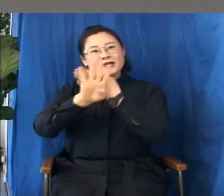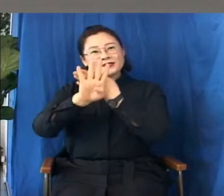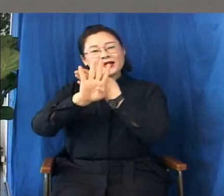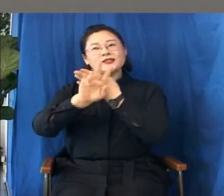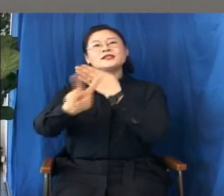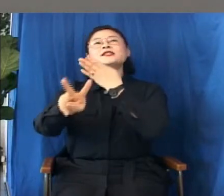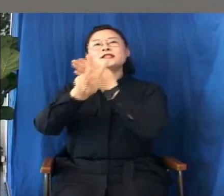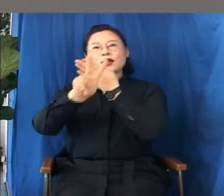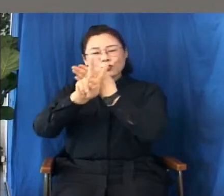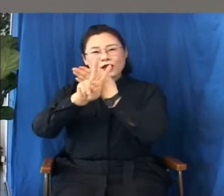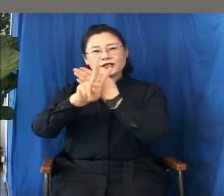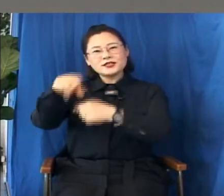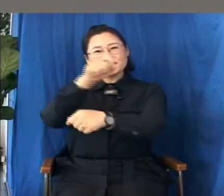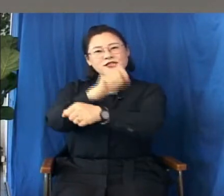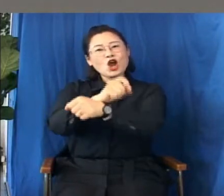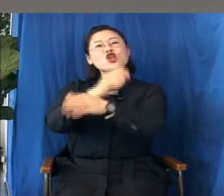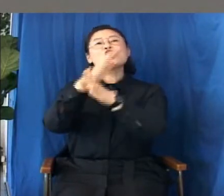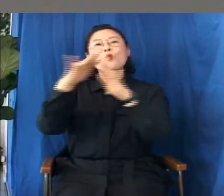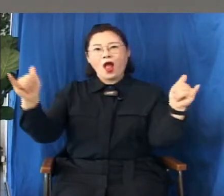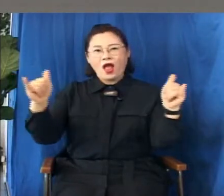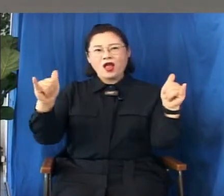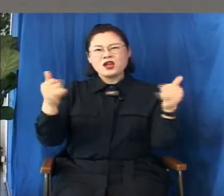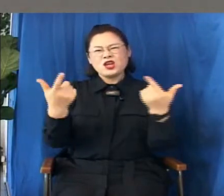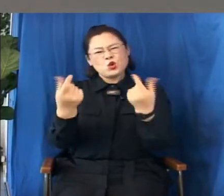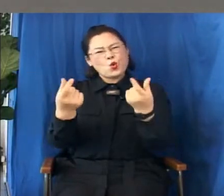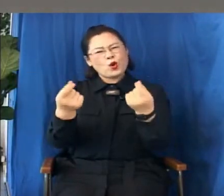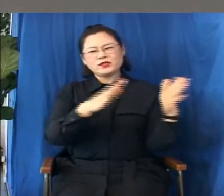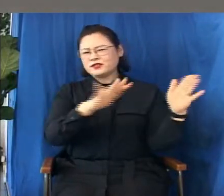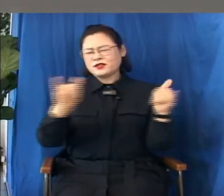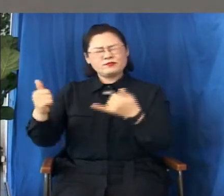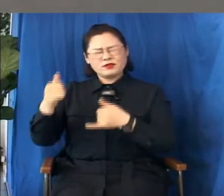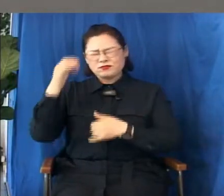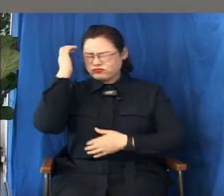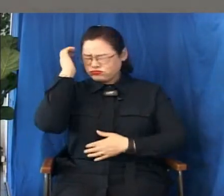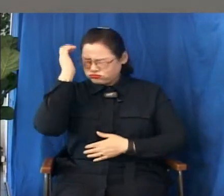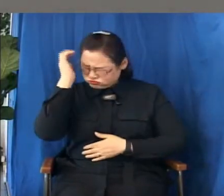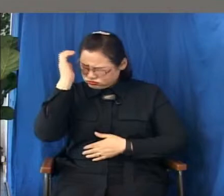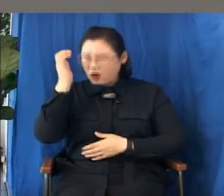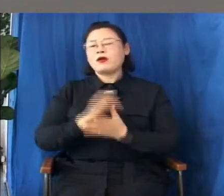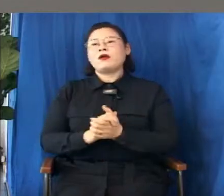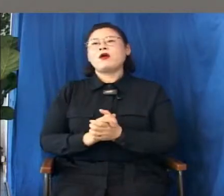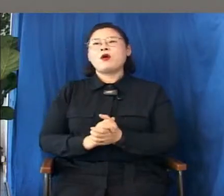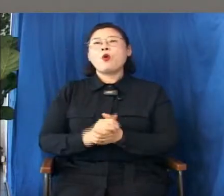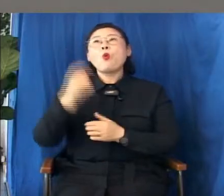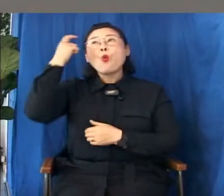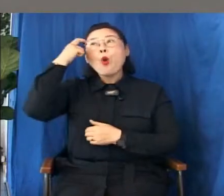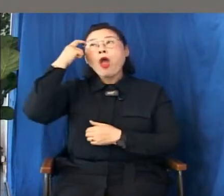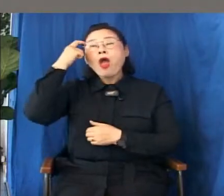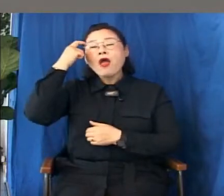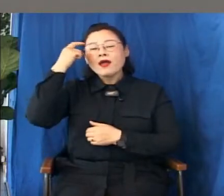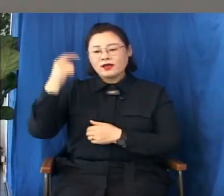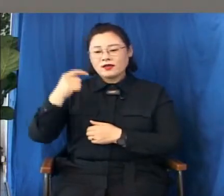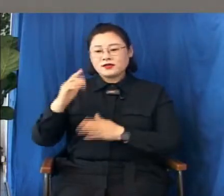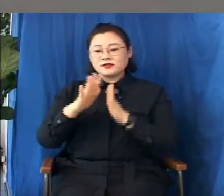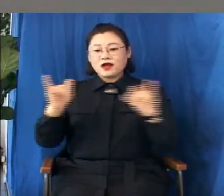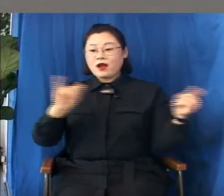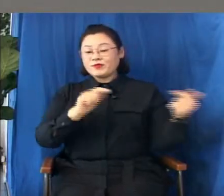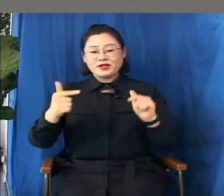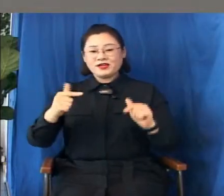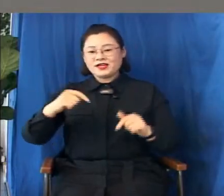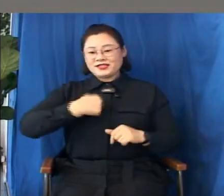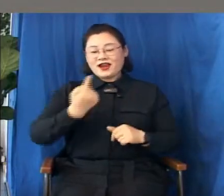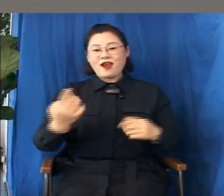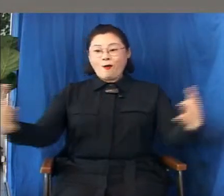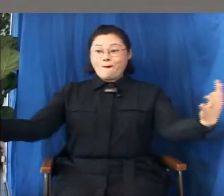사두개인들, 서기관들 이런 사람들은 심란한 거예요. 왜? 사람들이 자기들을 바라보고